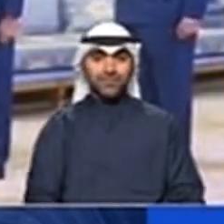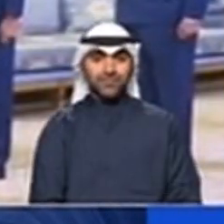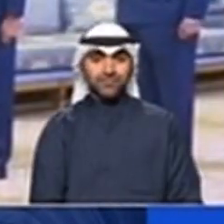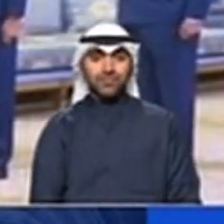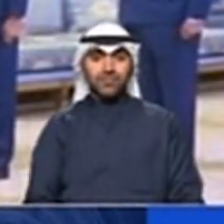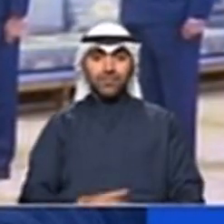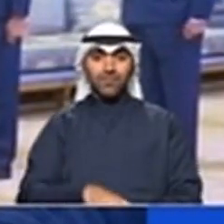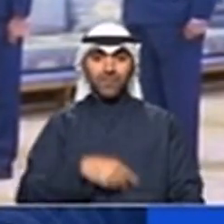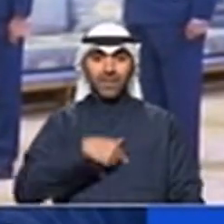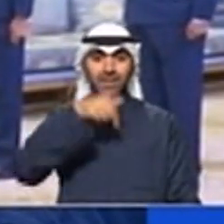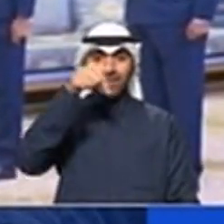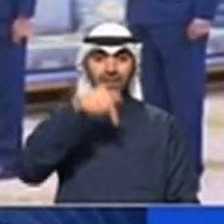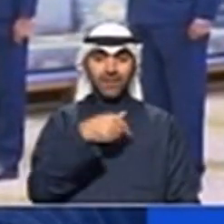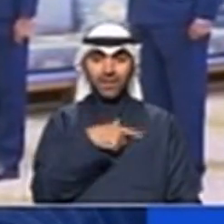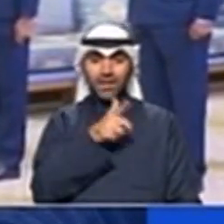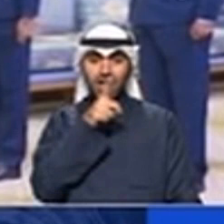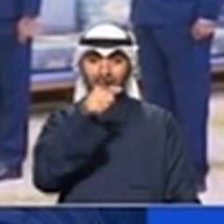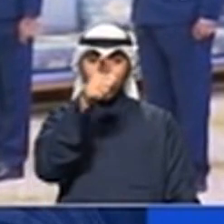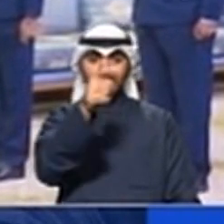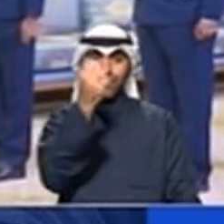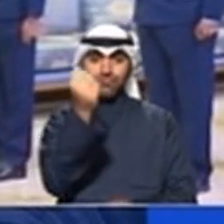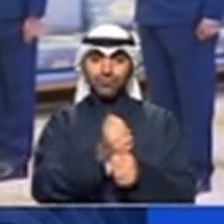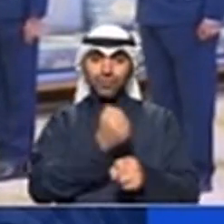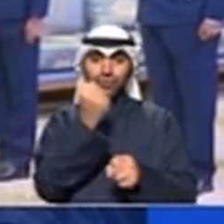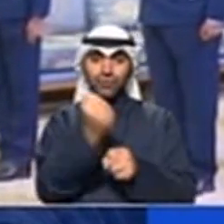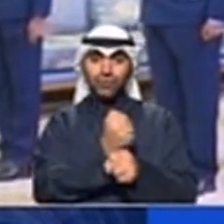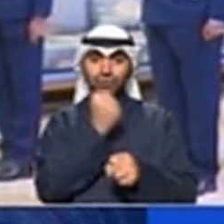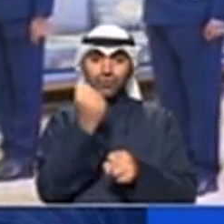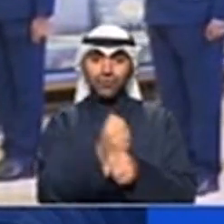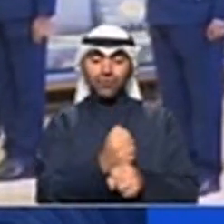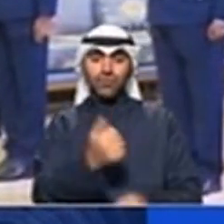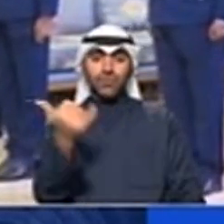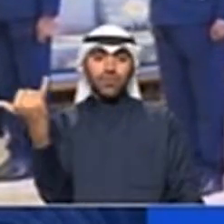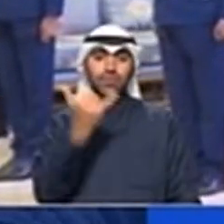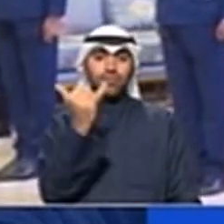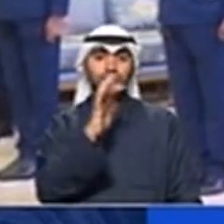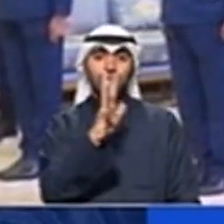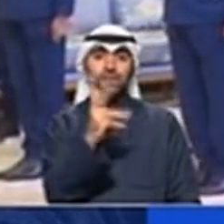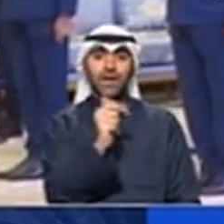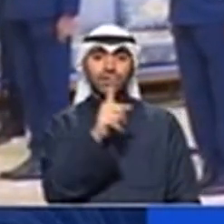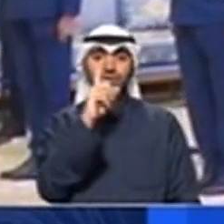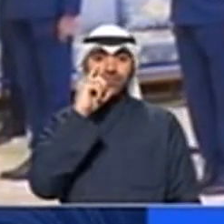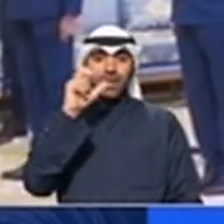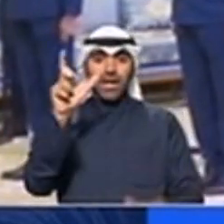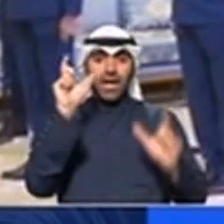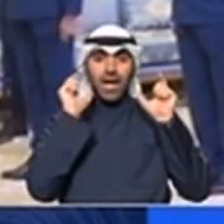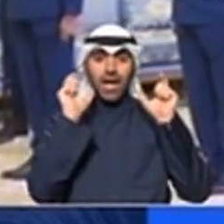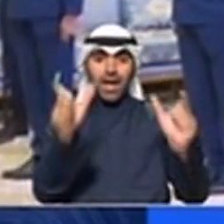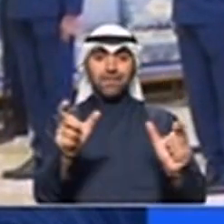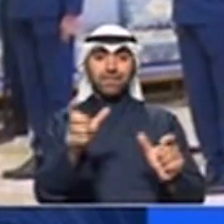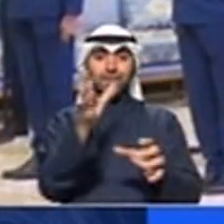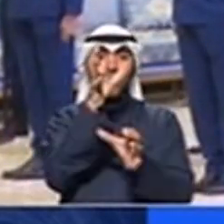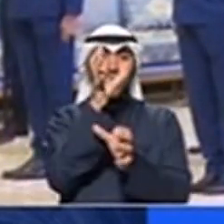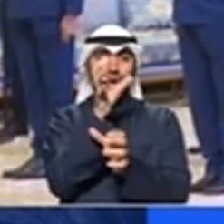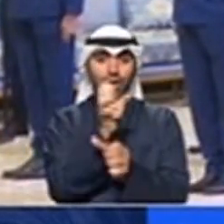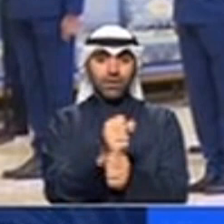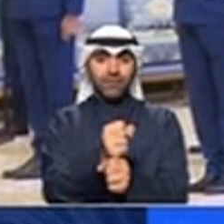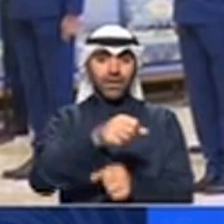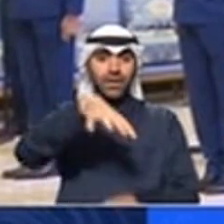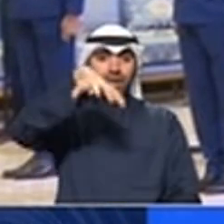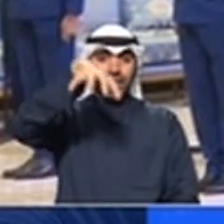والدور الكبير اللي تقوم فيه القوة من حماية الأرواح والممتلكات